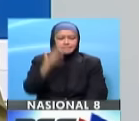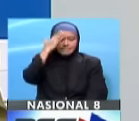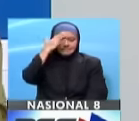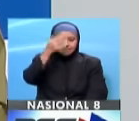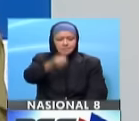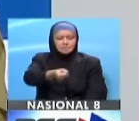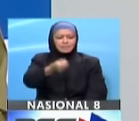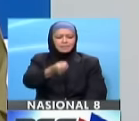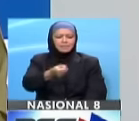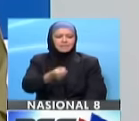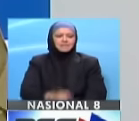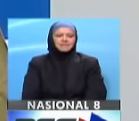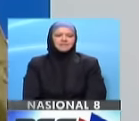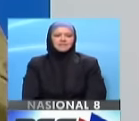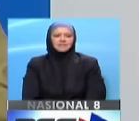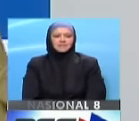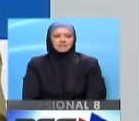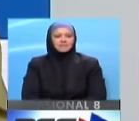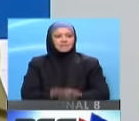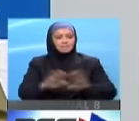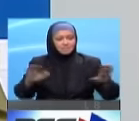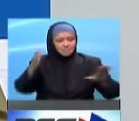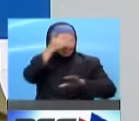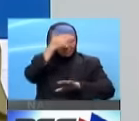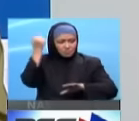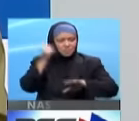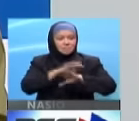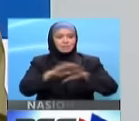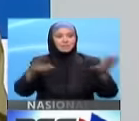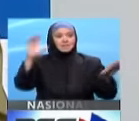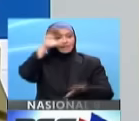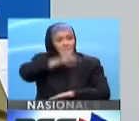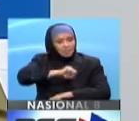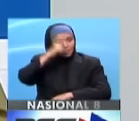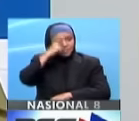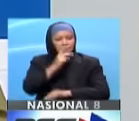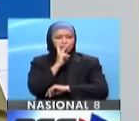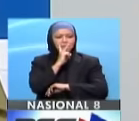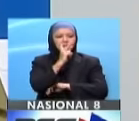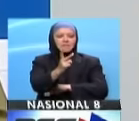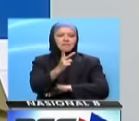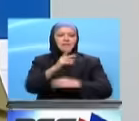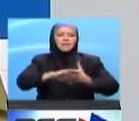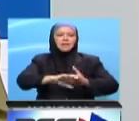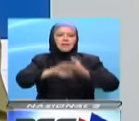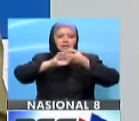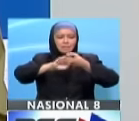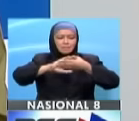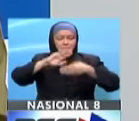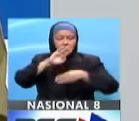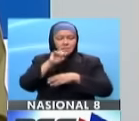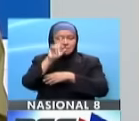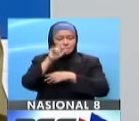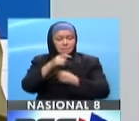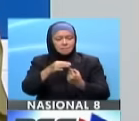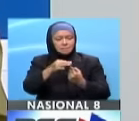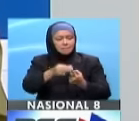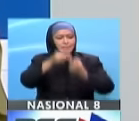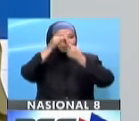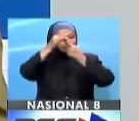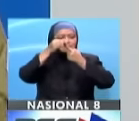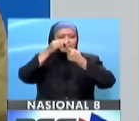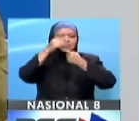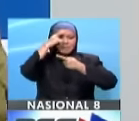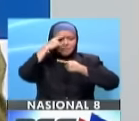Assalamualaikum warahmatullahi wabarakatuh. Jangan lupa, jangan terlepas untuk menyaksikan Salam Baitullah edisi khas sempena Aidil